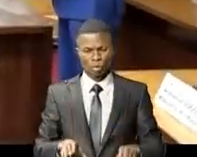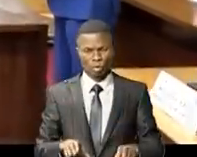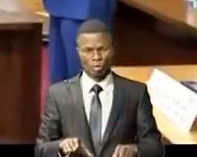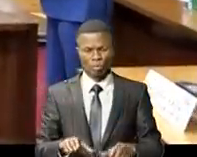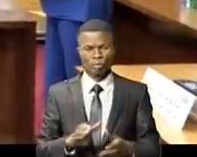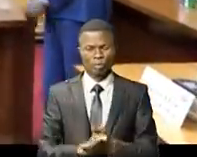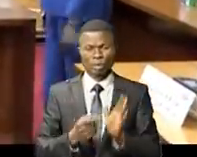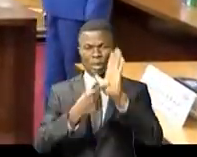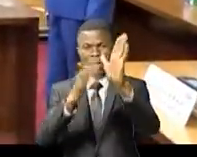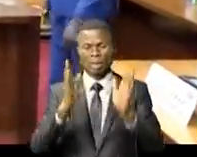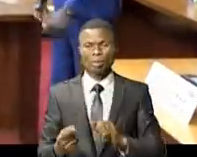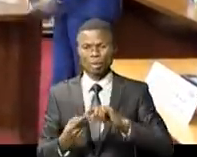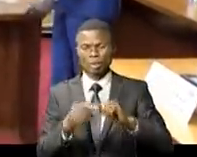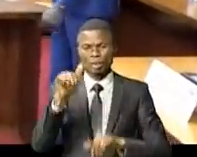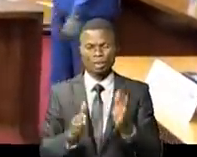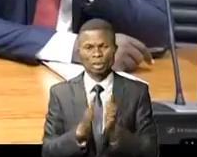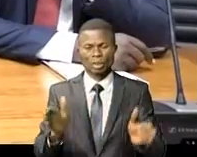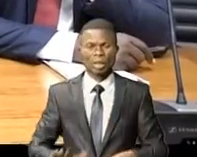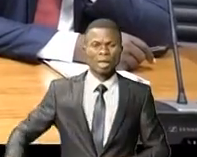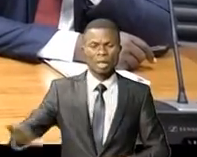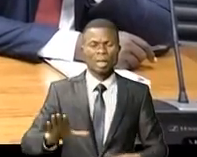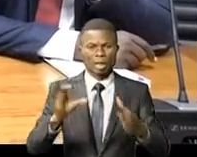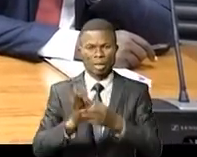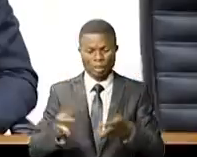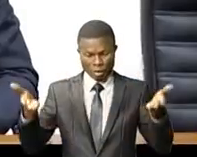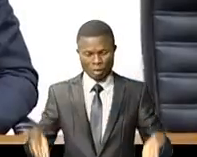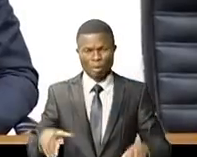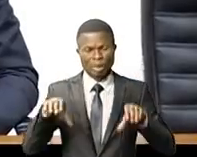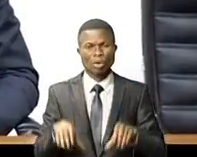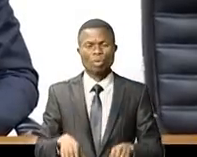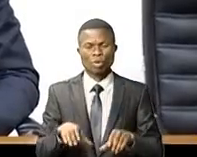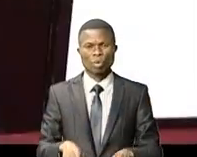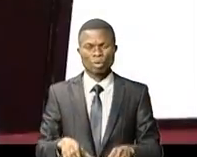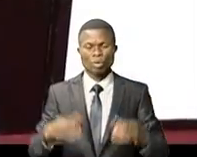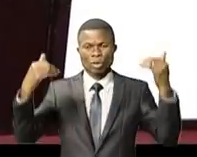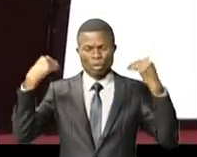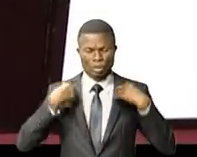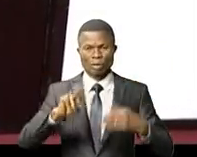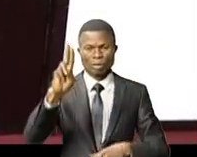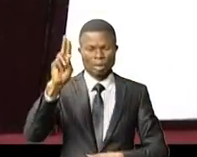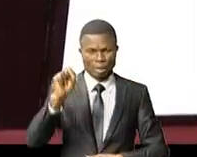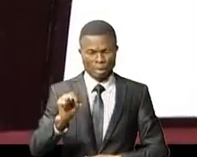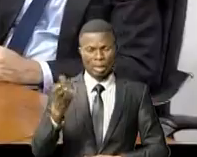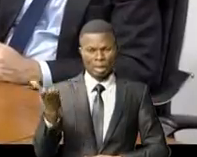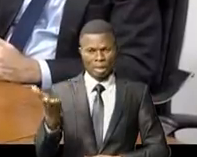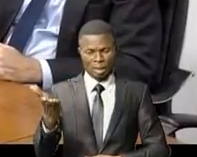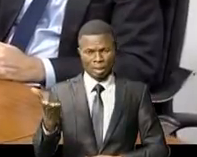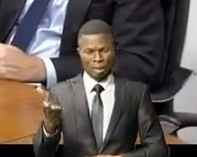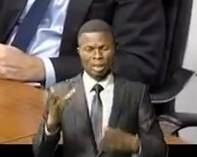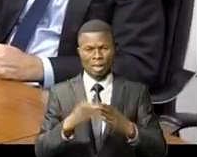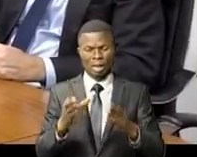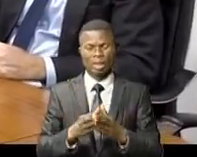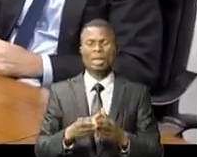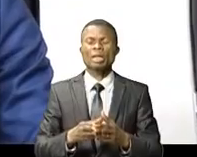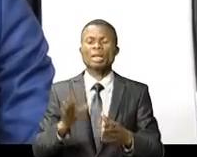La représentante spéciale du secrétaire général des Nations Unies en République démocratique du Congo et chef de la MONUSCO Bintou Keïta parle de la